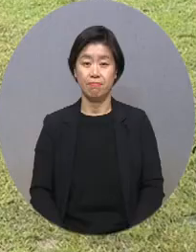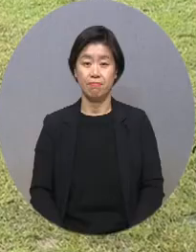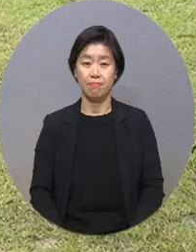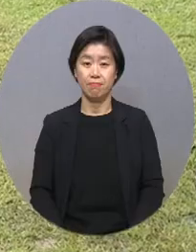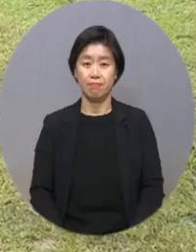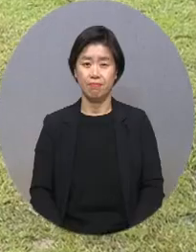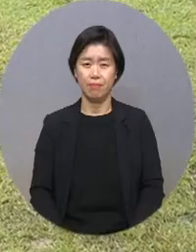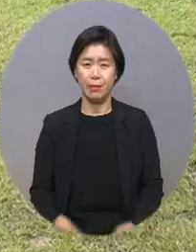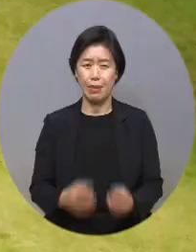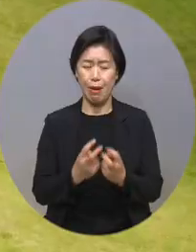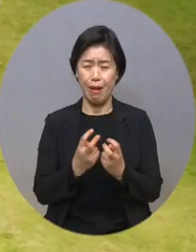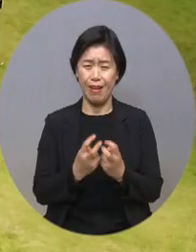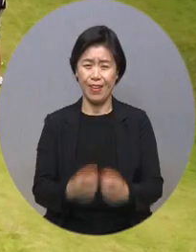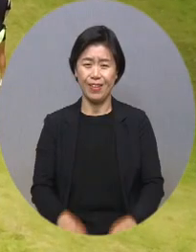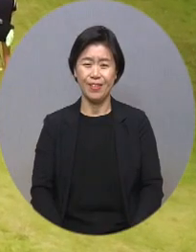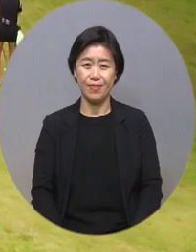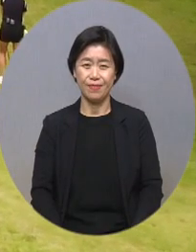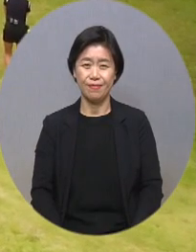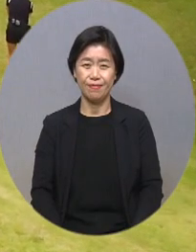어. 그러니까.